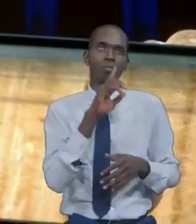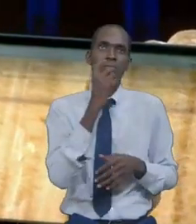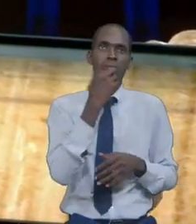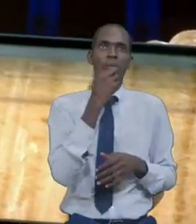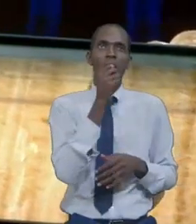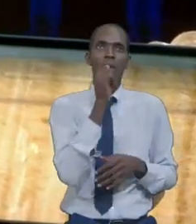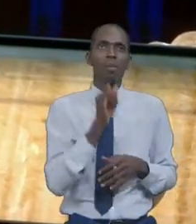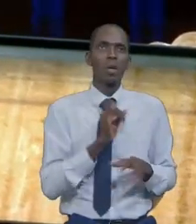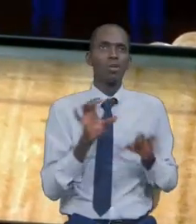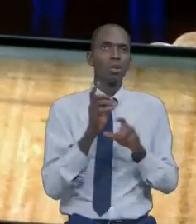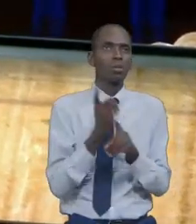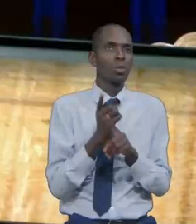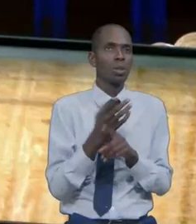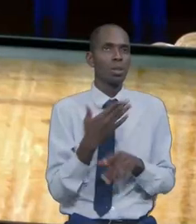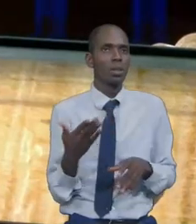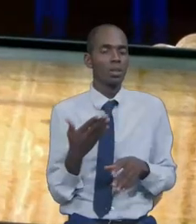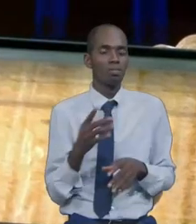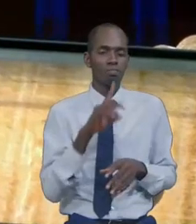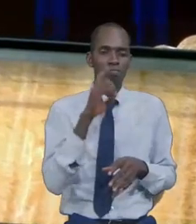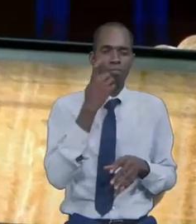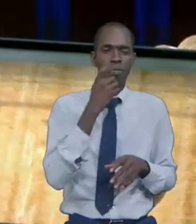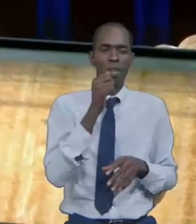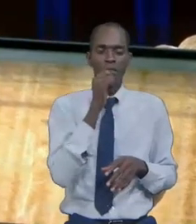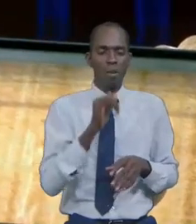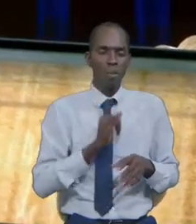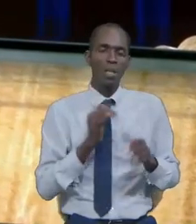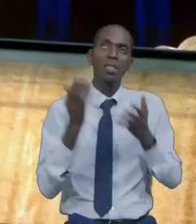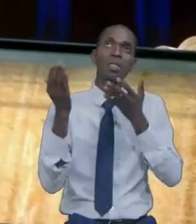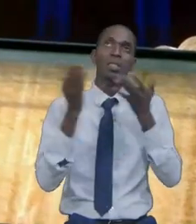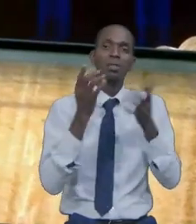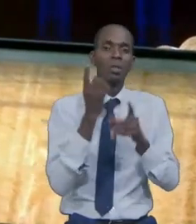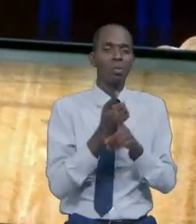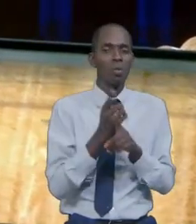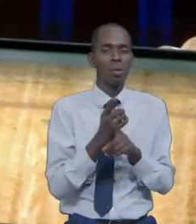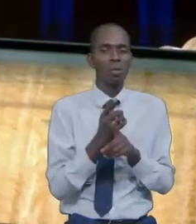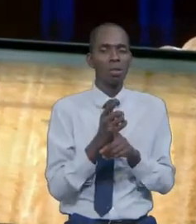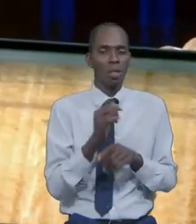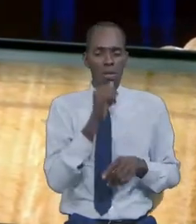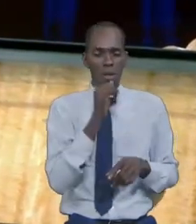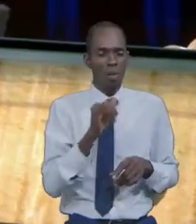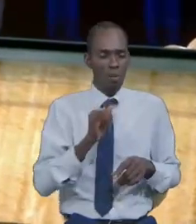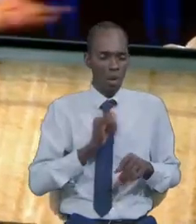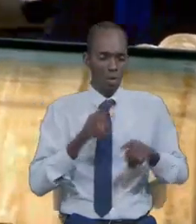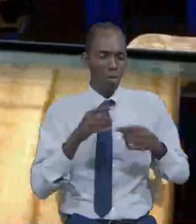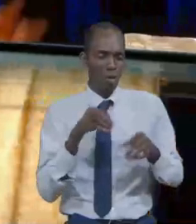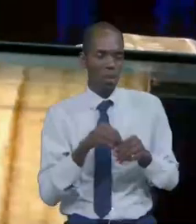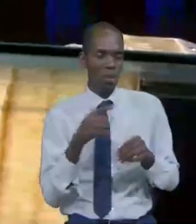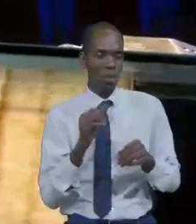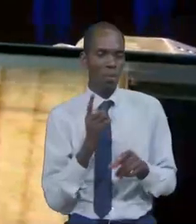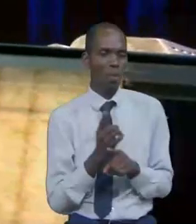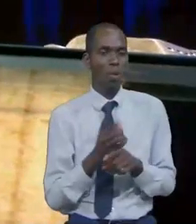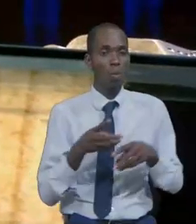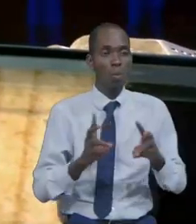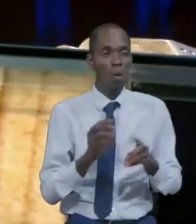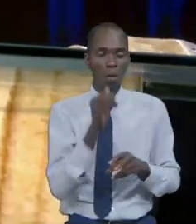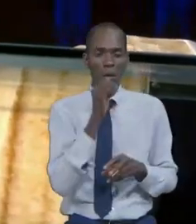bonne chose? Est-ce que je sais de la bonne manière? Est-ce que j'emprunte la bonne direction? Est-ce que je prêche